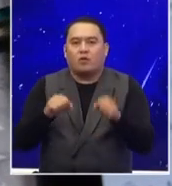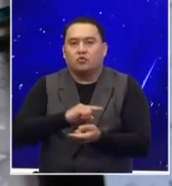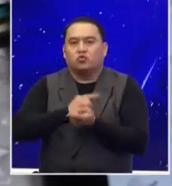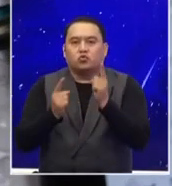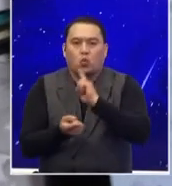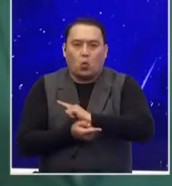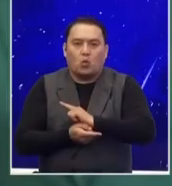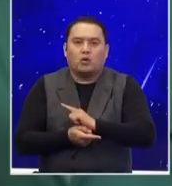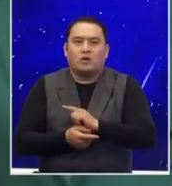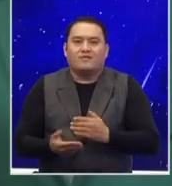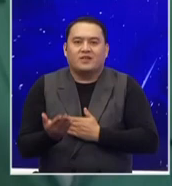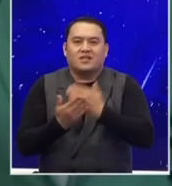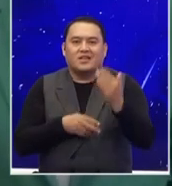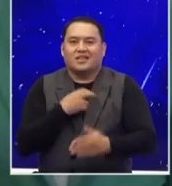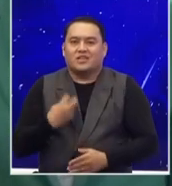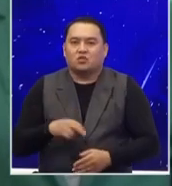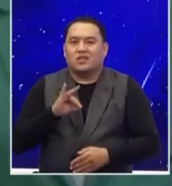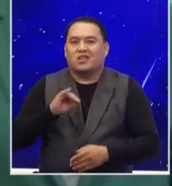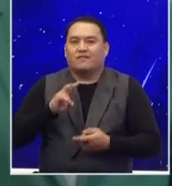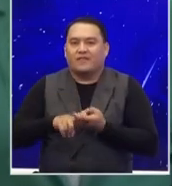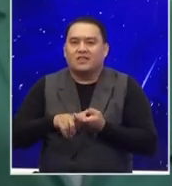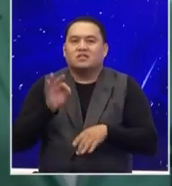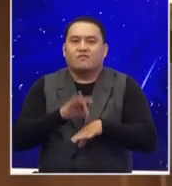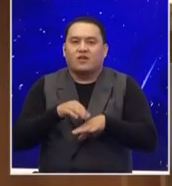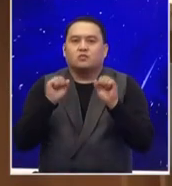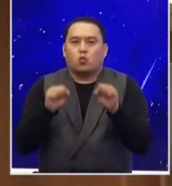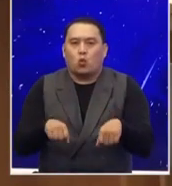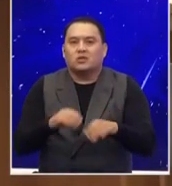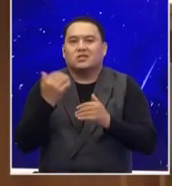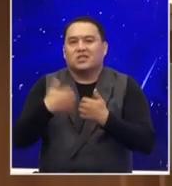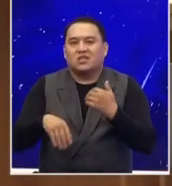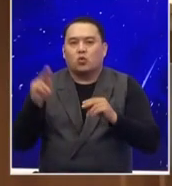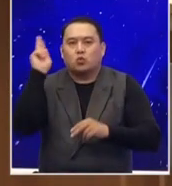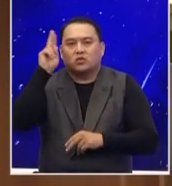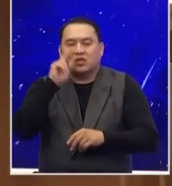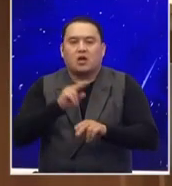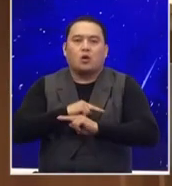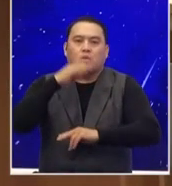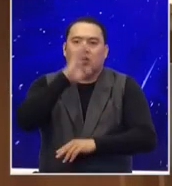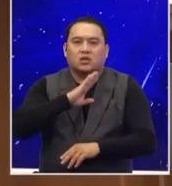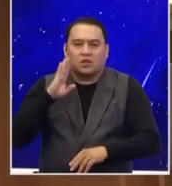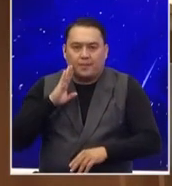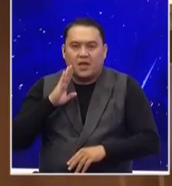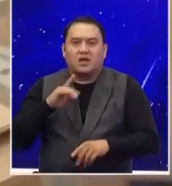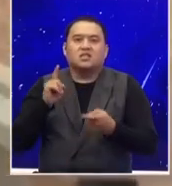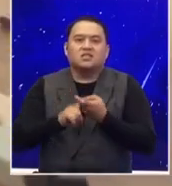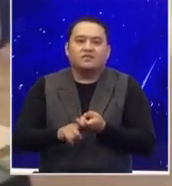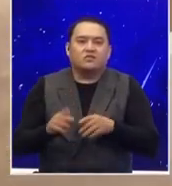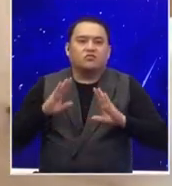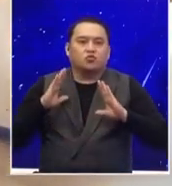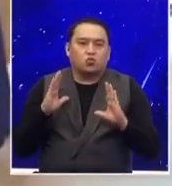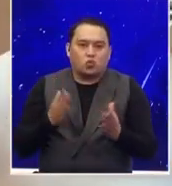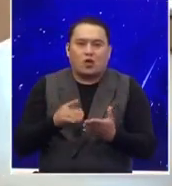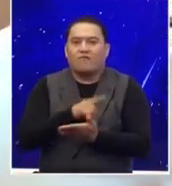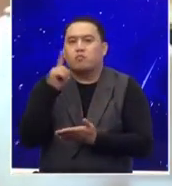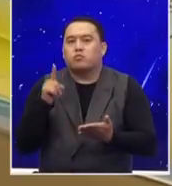штатный режим создает высокий риск инфицирования COVID-19 среди учащихся, педагогов и родителей. В связи со сложившейся